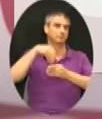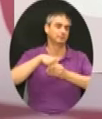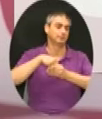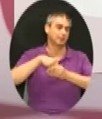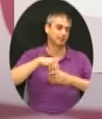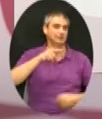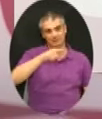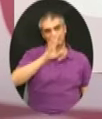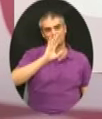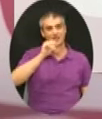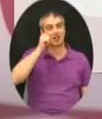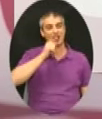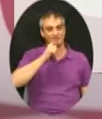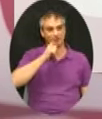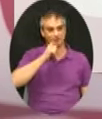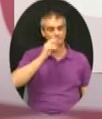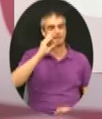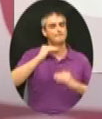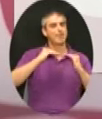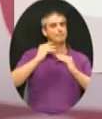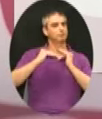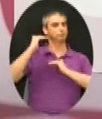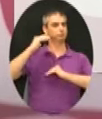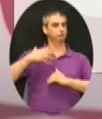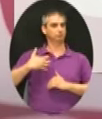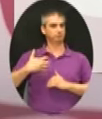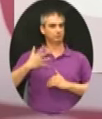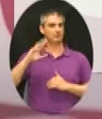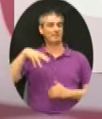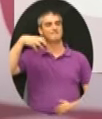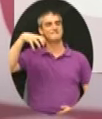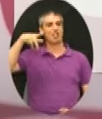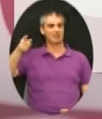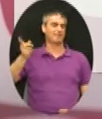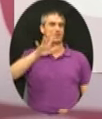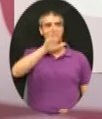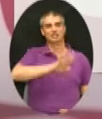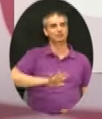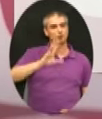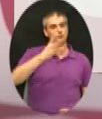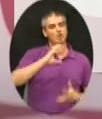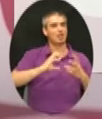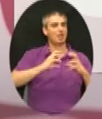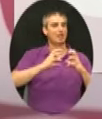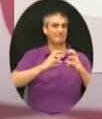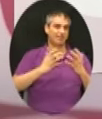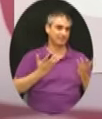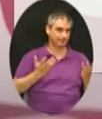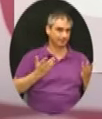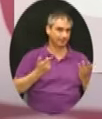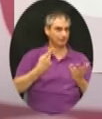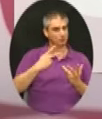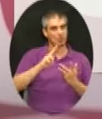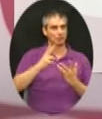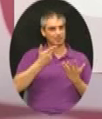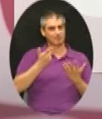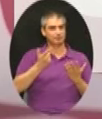בין הלבנים, בין המעמד הגבוה, בין פילדלפיה לאזורים שהם יותר כפריים יותר, יותר